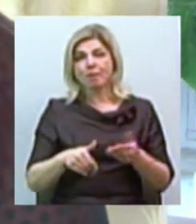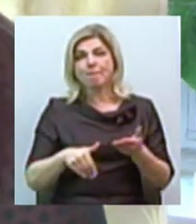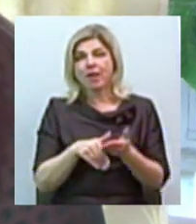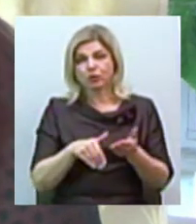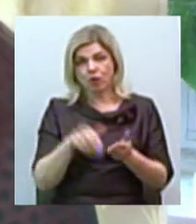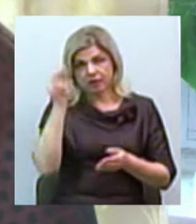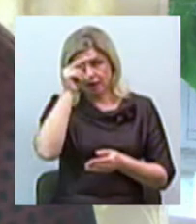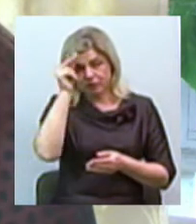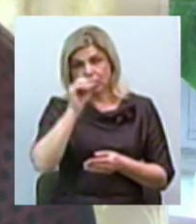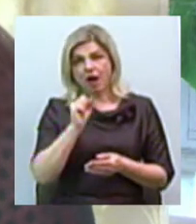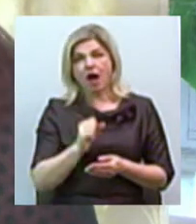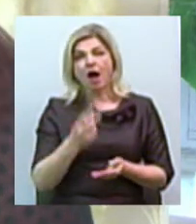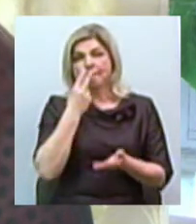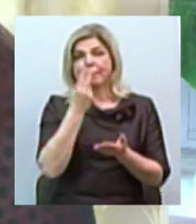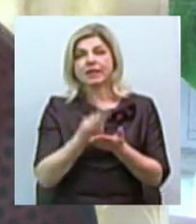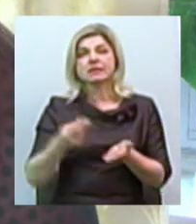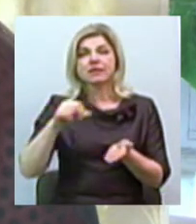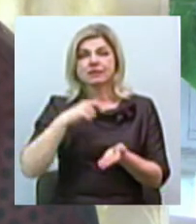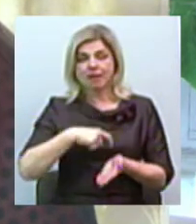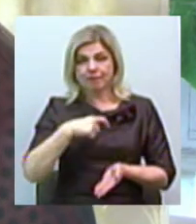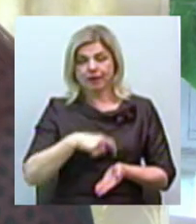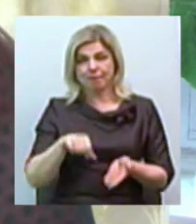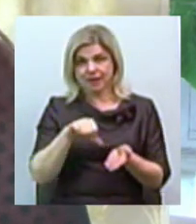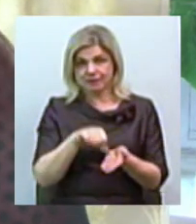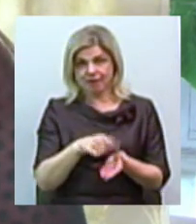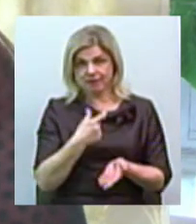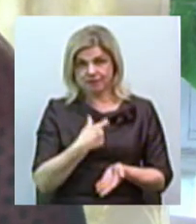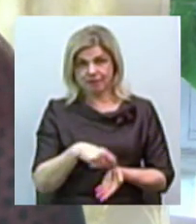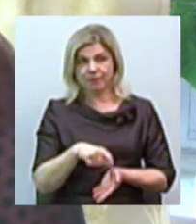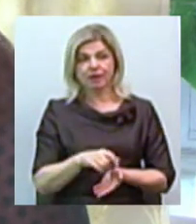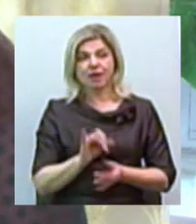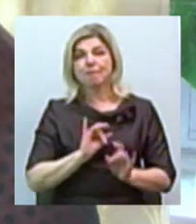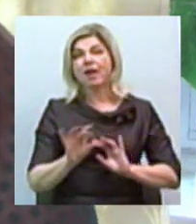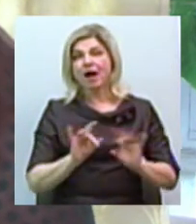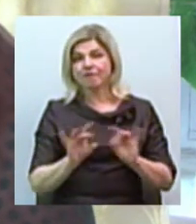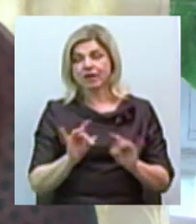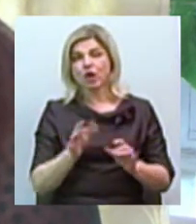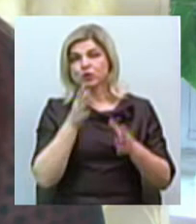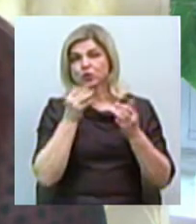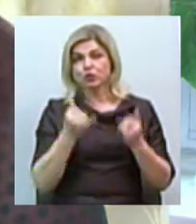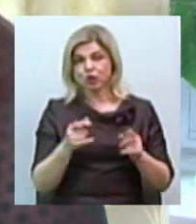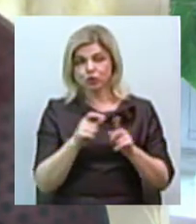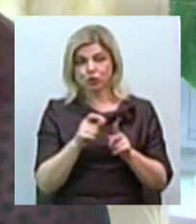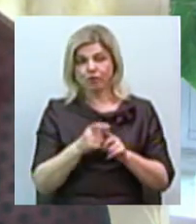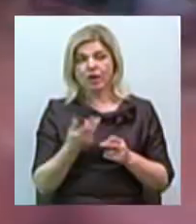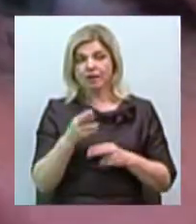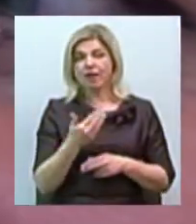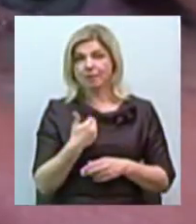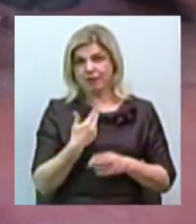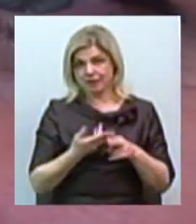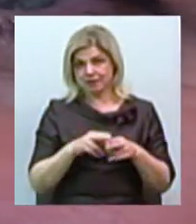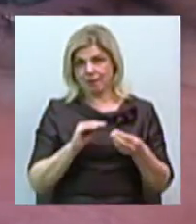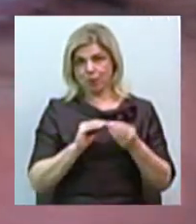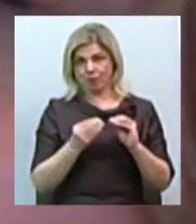А ось представити себе, показати себе, от пропіарити таким словом сучасним скажу, це для мене проблема.